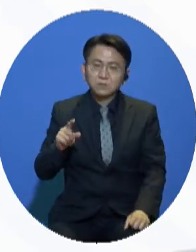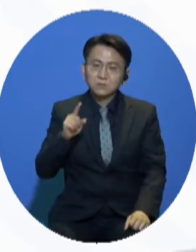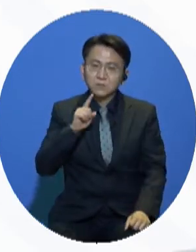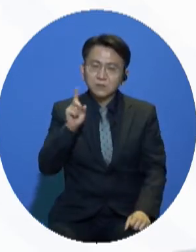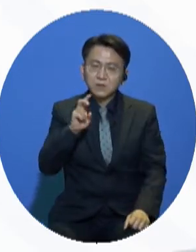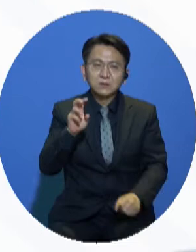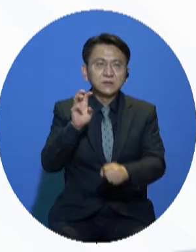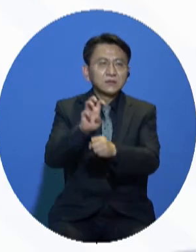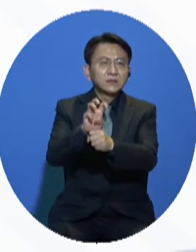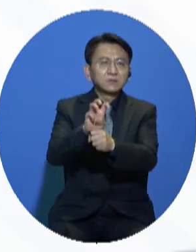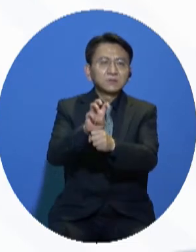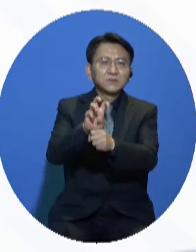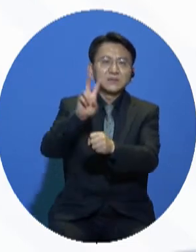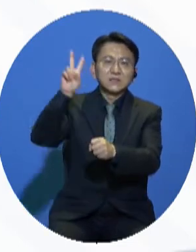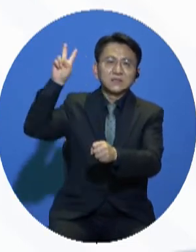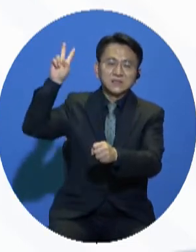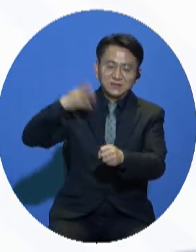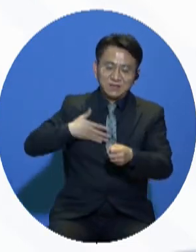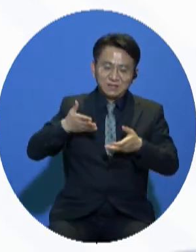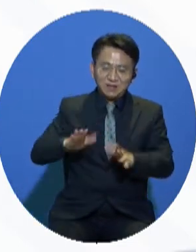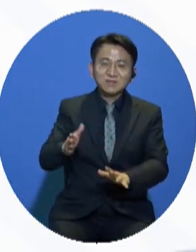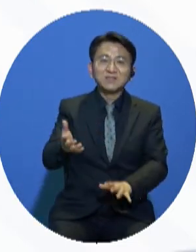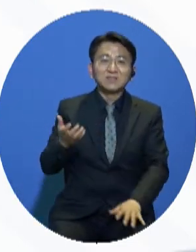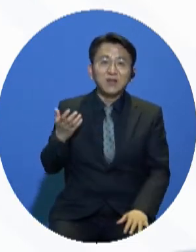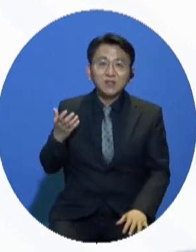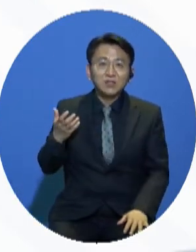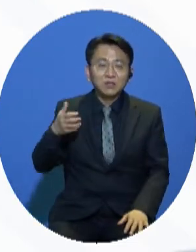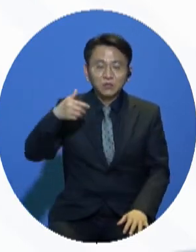왜냐하면 32년 전에 제가 태어나기 전에